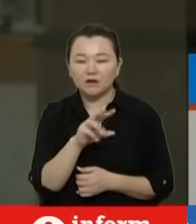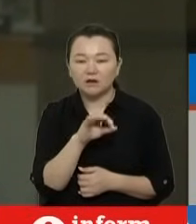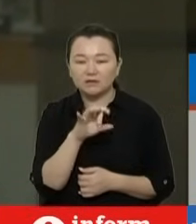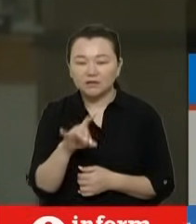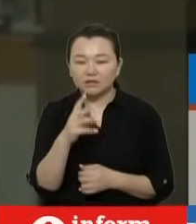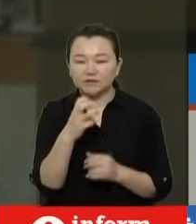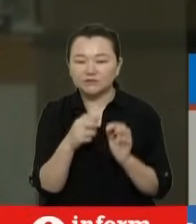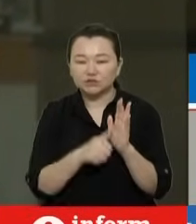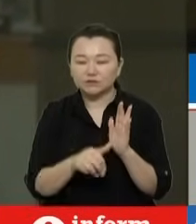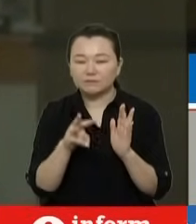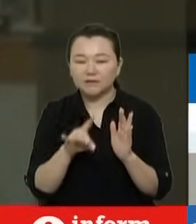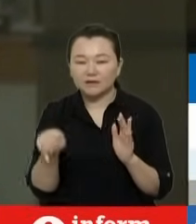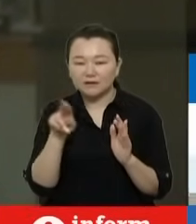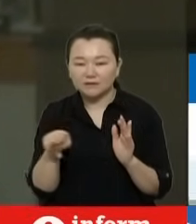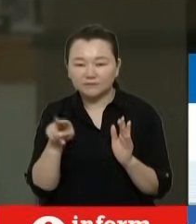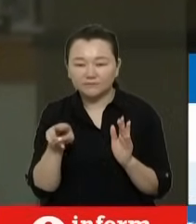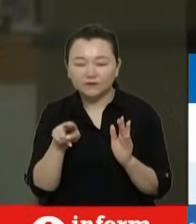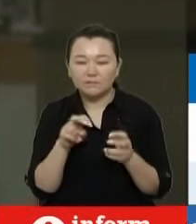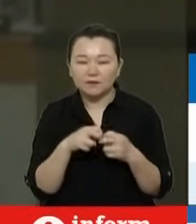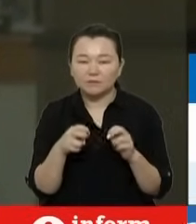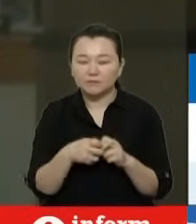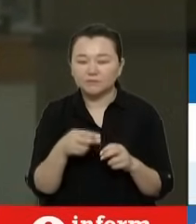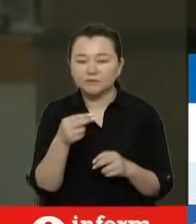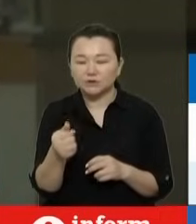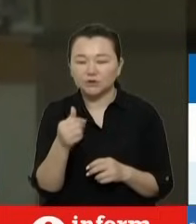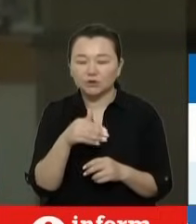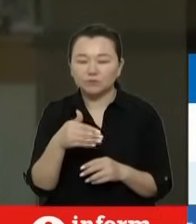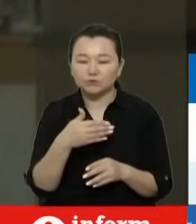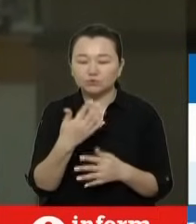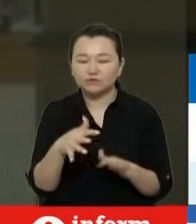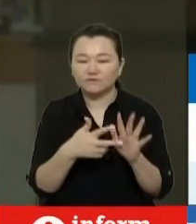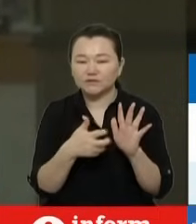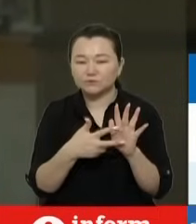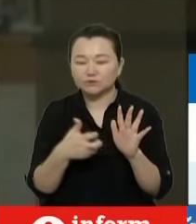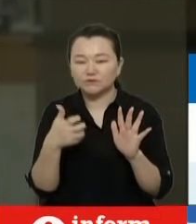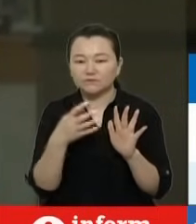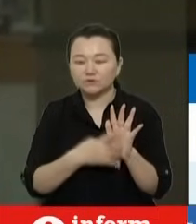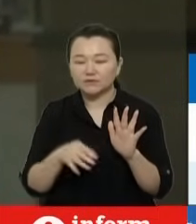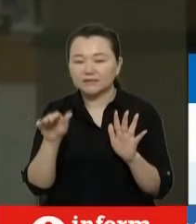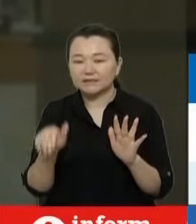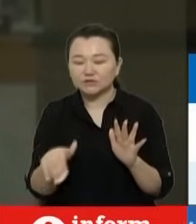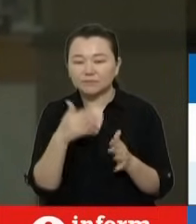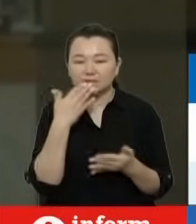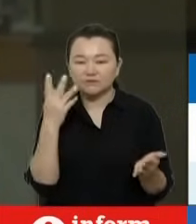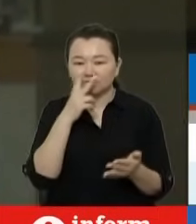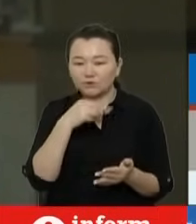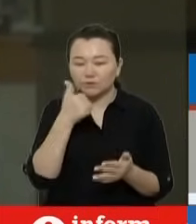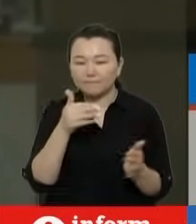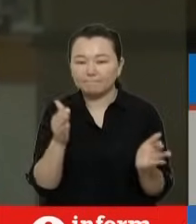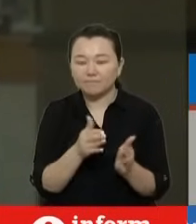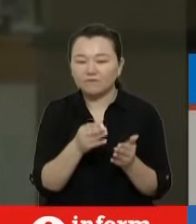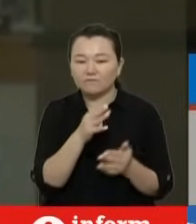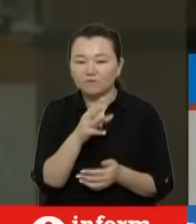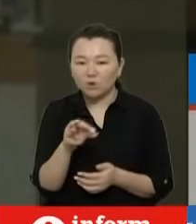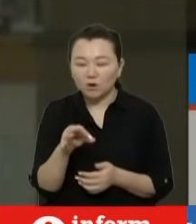360 миллиардов, и проблемных заемщиков у них уже 890 тысяч. Последние два года микрофинансовые организации и